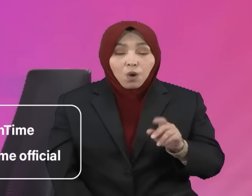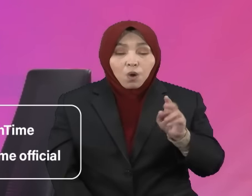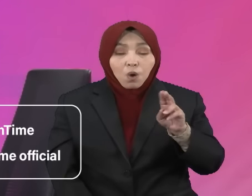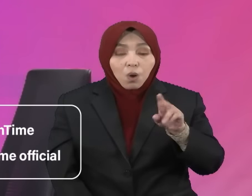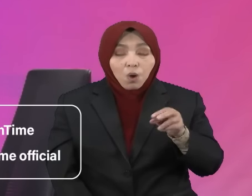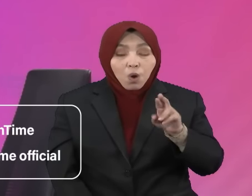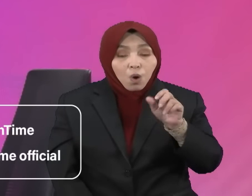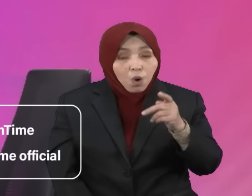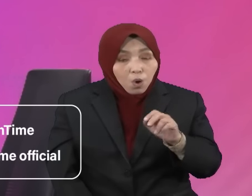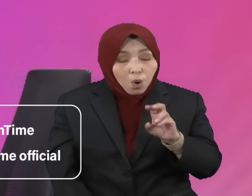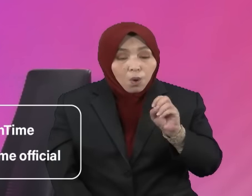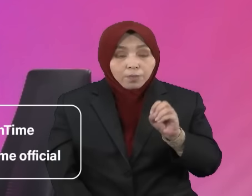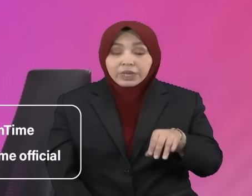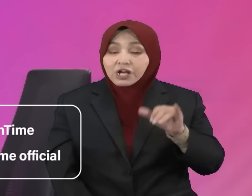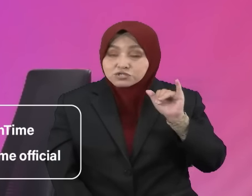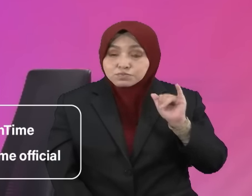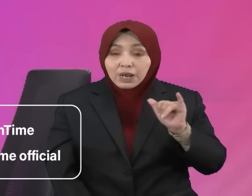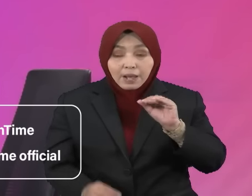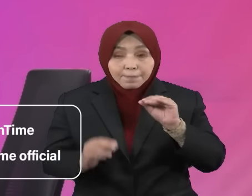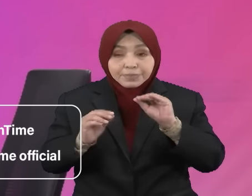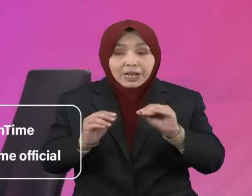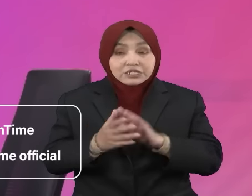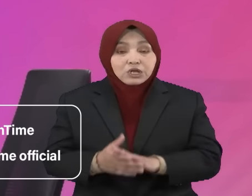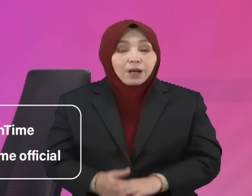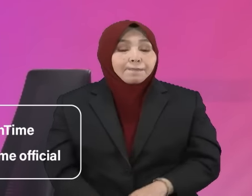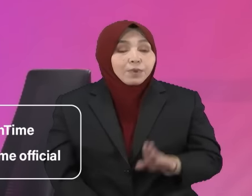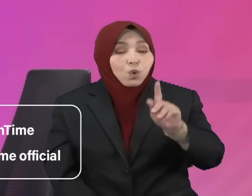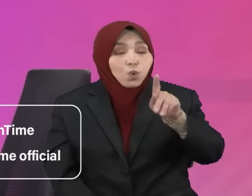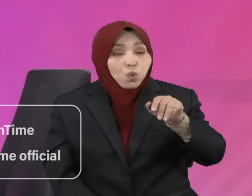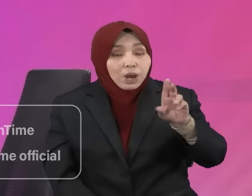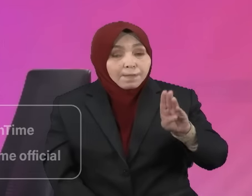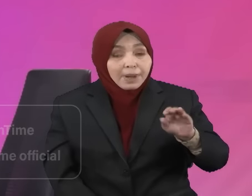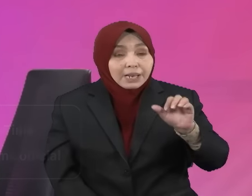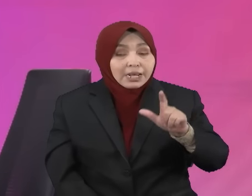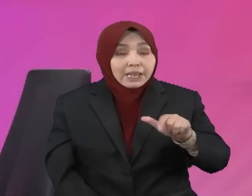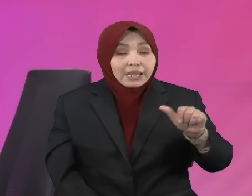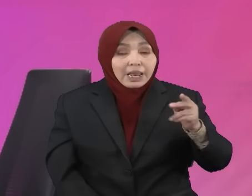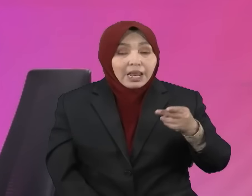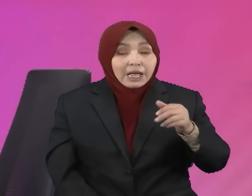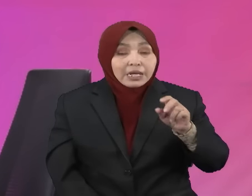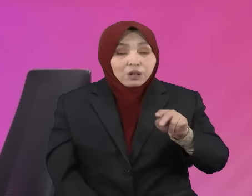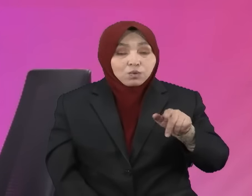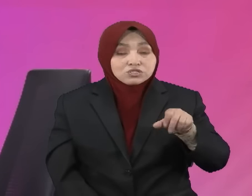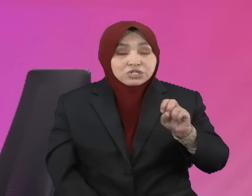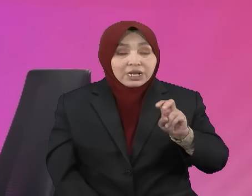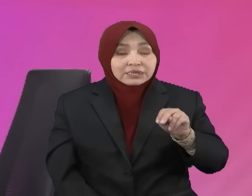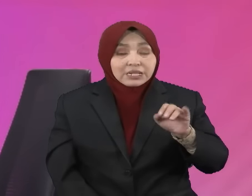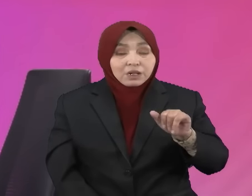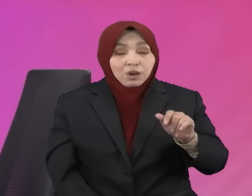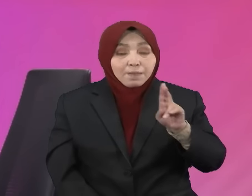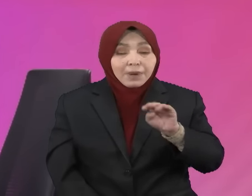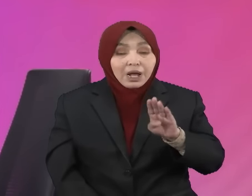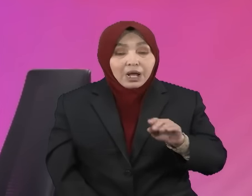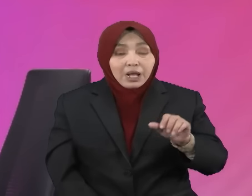kita ajar. Ya, ada semalam kan? Qul falillahil